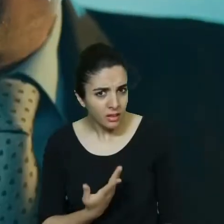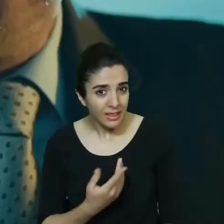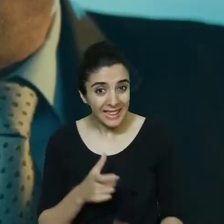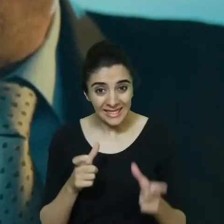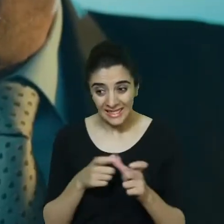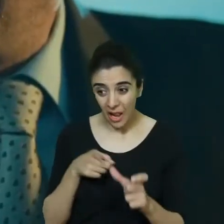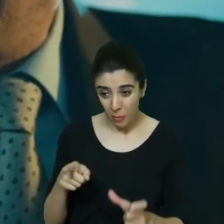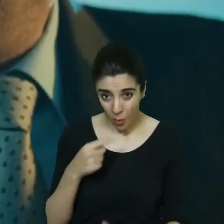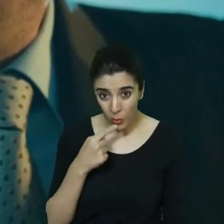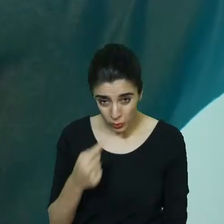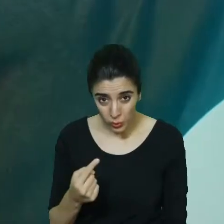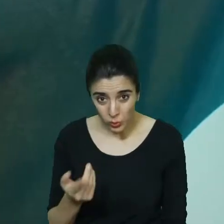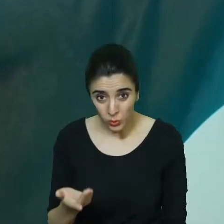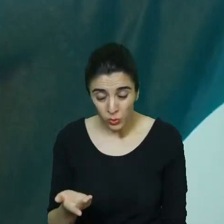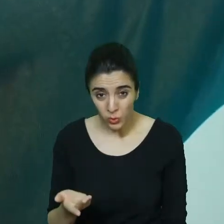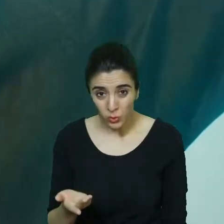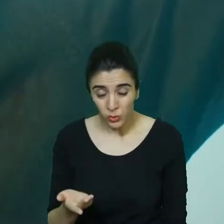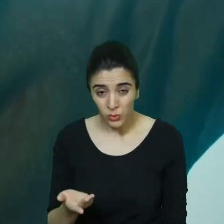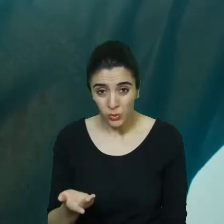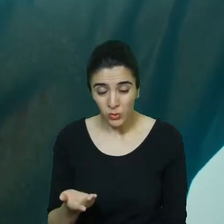Selim'i kastediyordun değil mi?